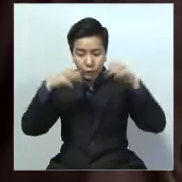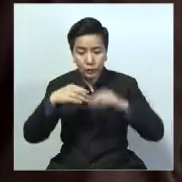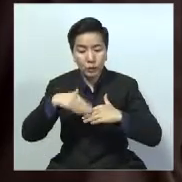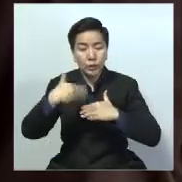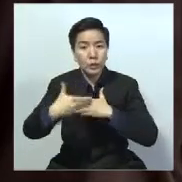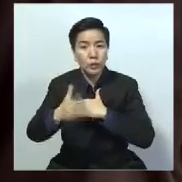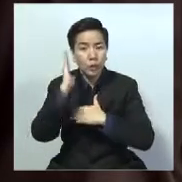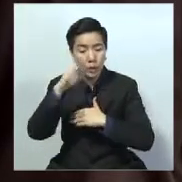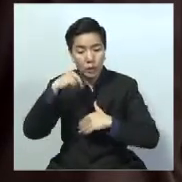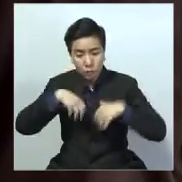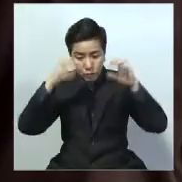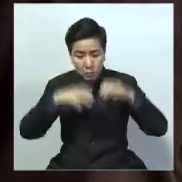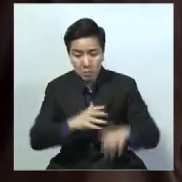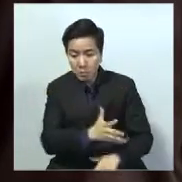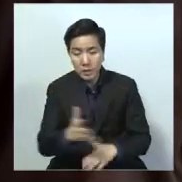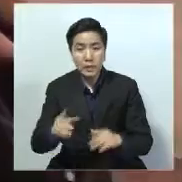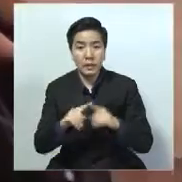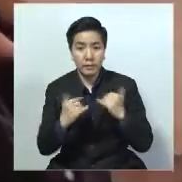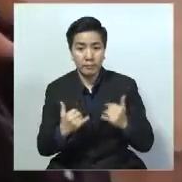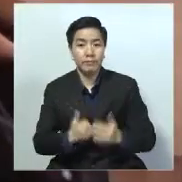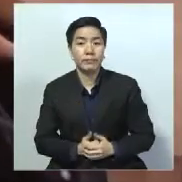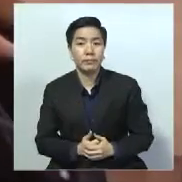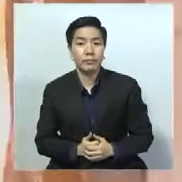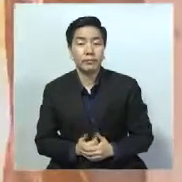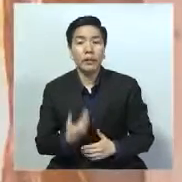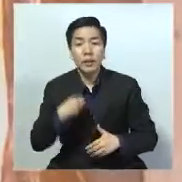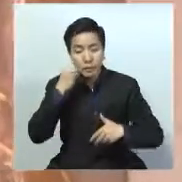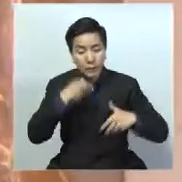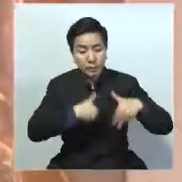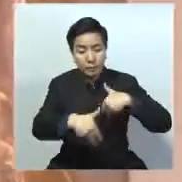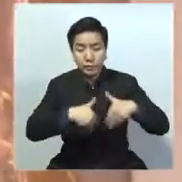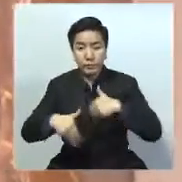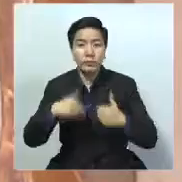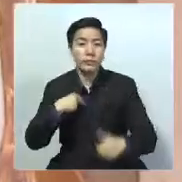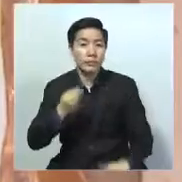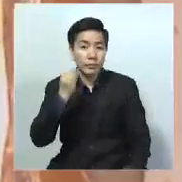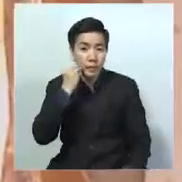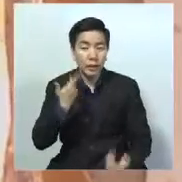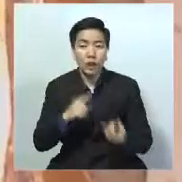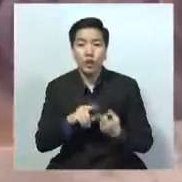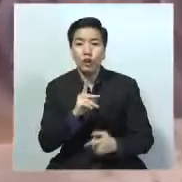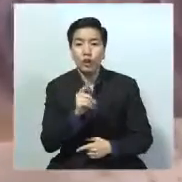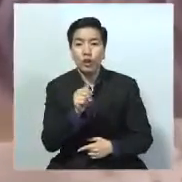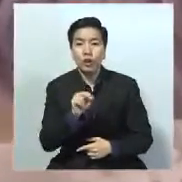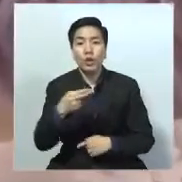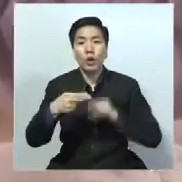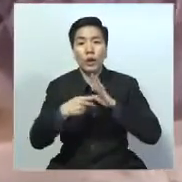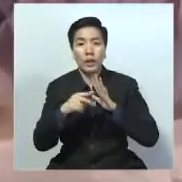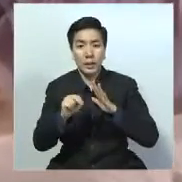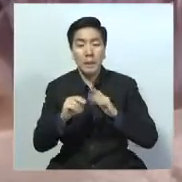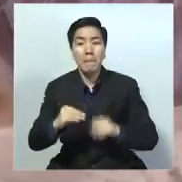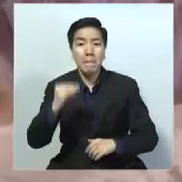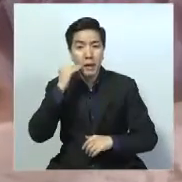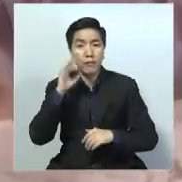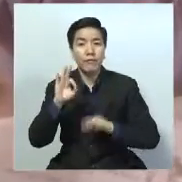านะครับช่วงที่ฝนทิ้งช่วงนะครับ ทางด้านของชาวบ้านนะคะก็คือชาวบ้านที่อยู่ที่ดอนหันหมู่ที่6ตำบลบ้าน